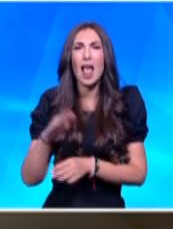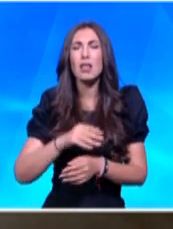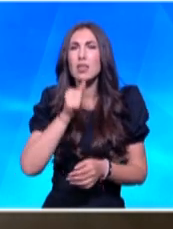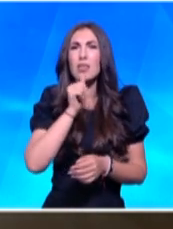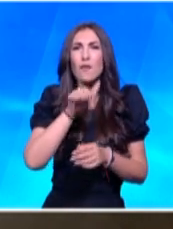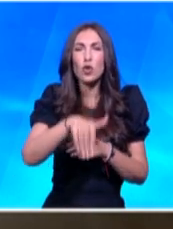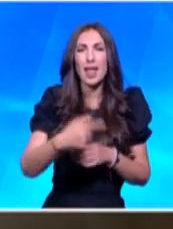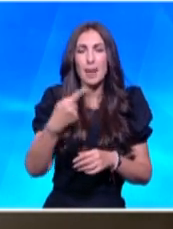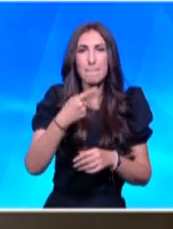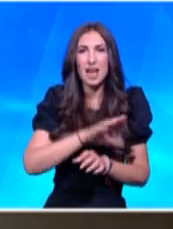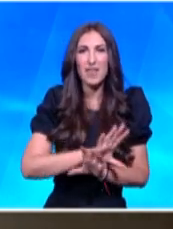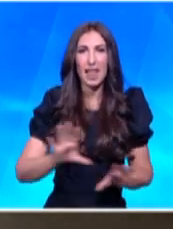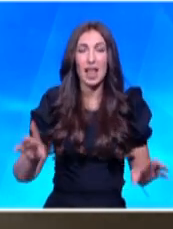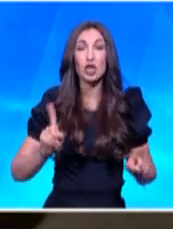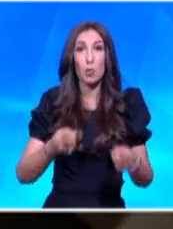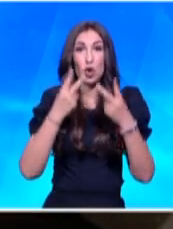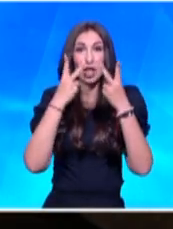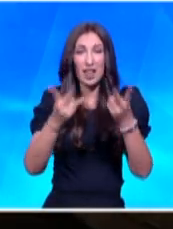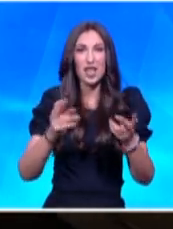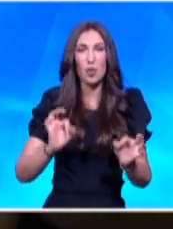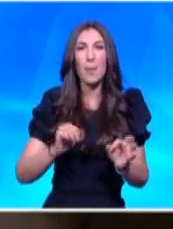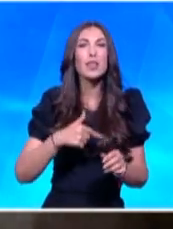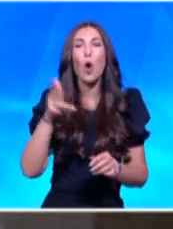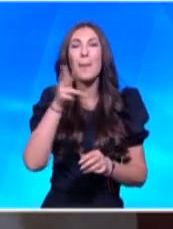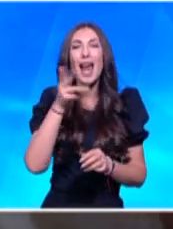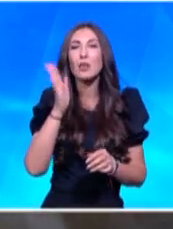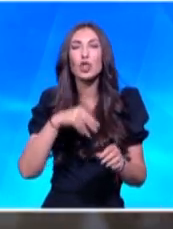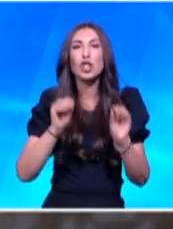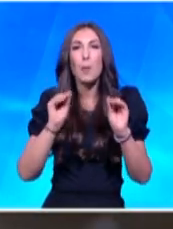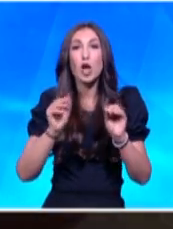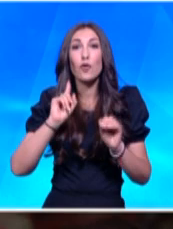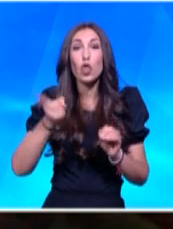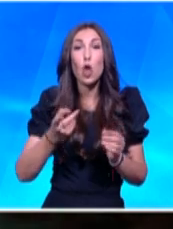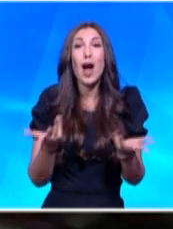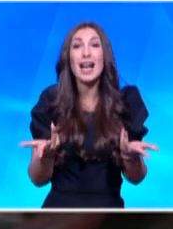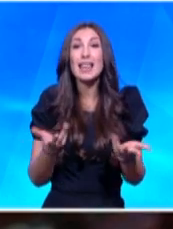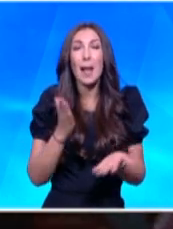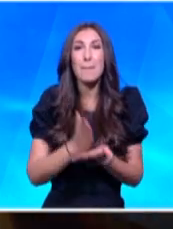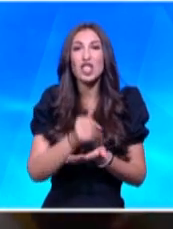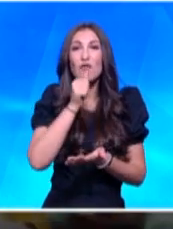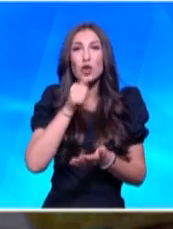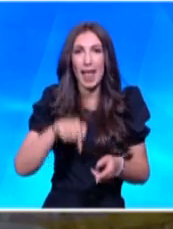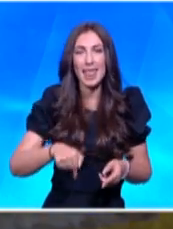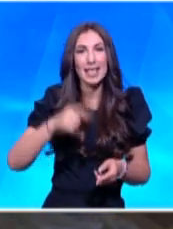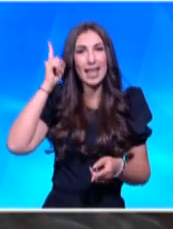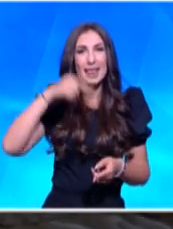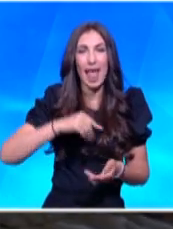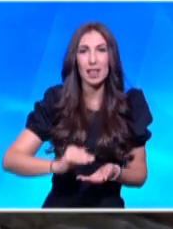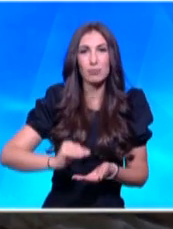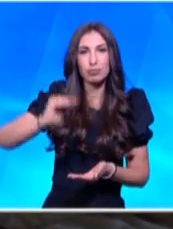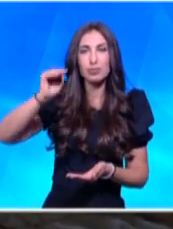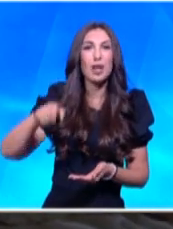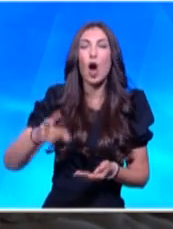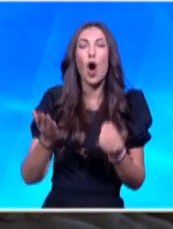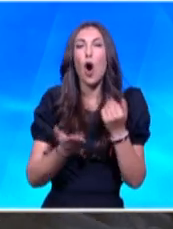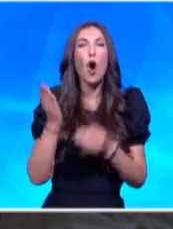приземни етажи. Може да видите сега оператора Добромир Иванов, ще ви покаже докъде стигаше днес през деня водата тук в